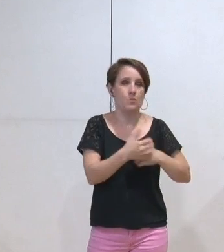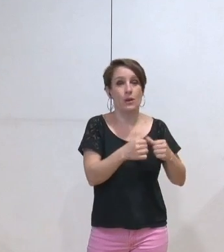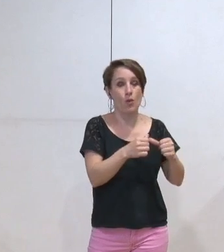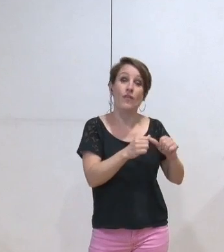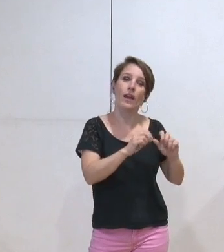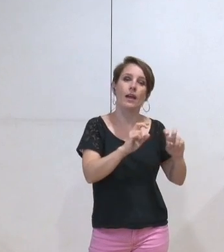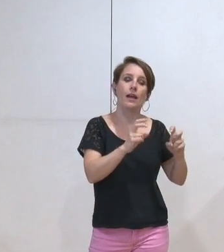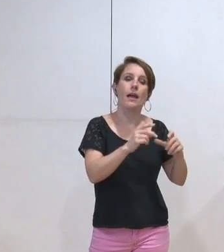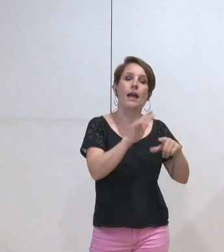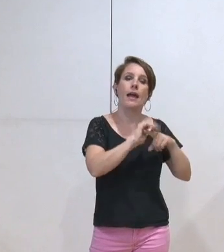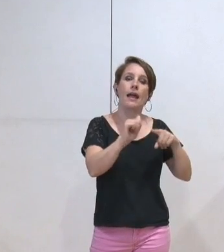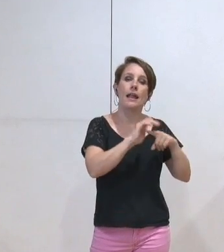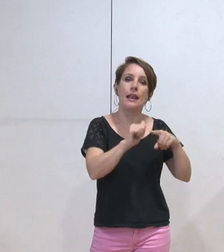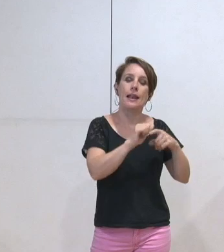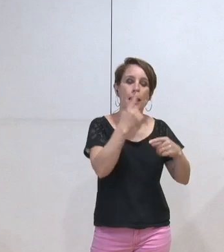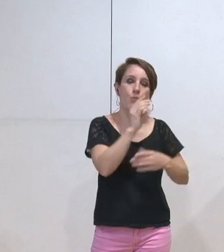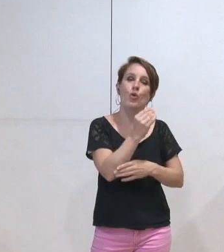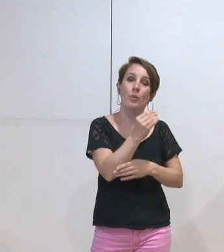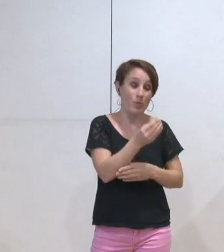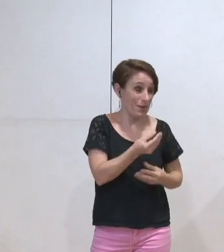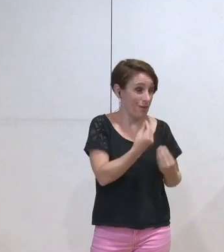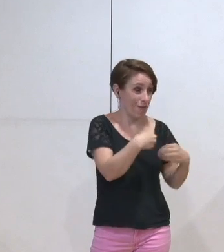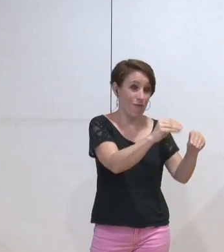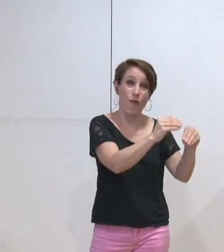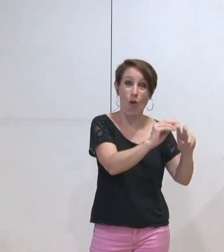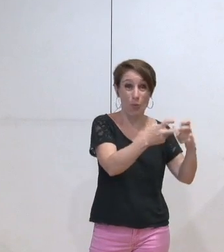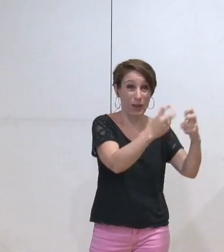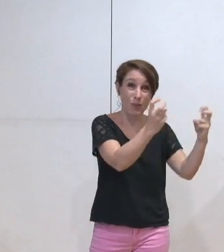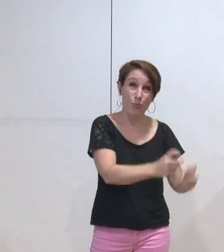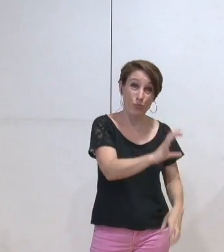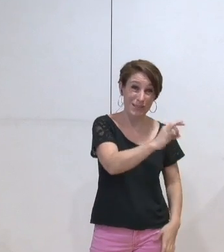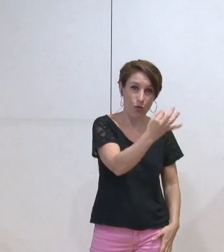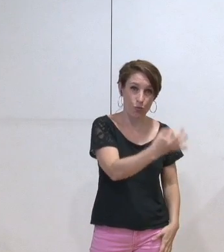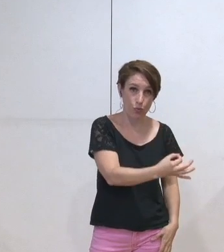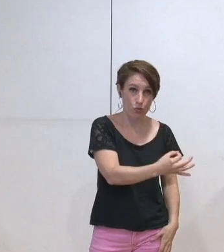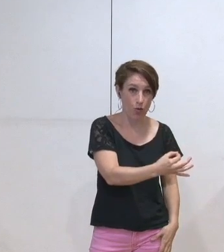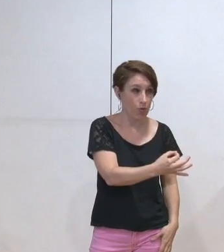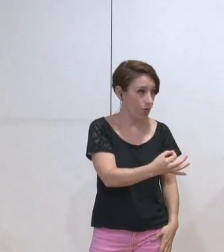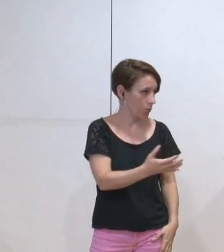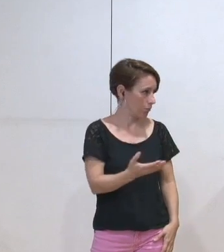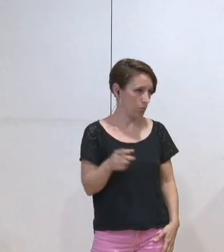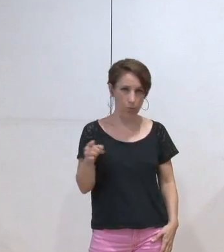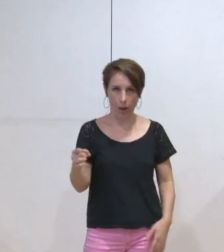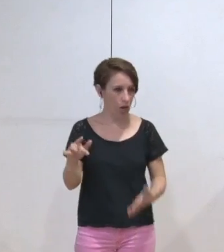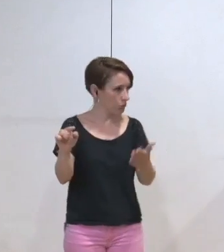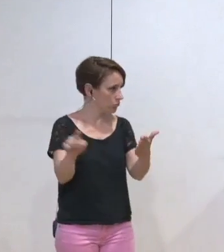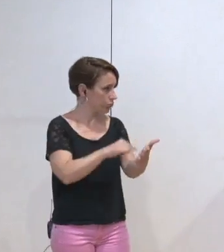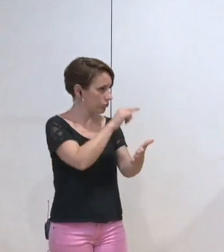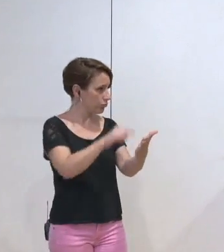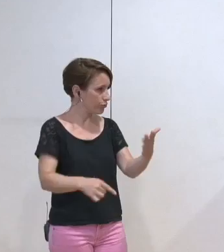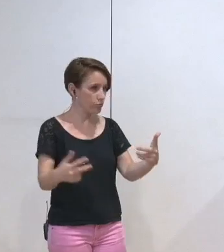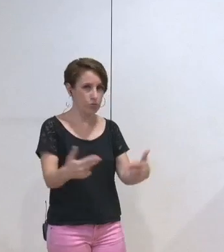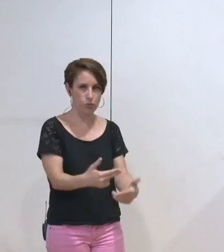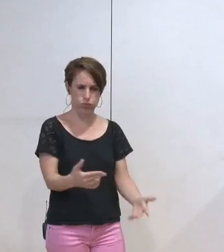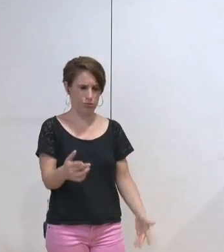prix donc ça peut faire sourire certains je ne pense pas que ce soit drôle que de cette perspective en effet de restreindre l'accès au lait maternisé pour des